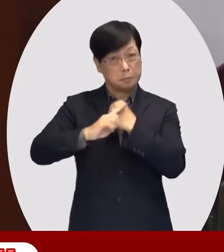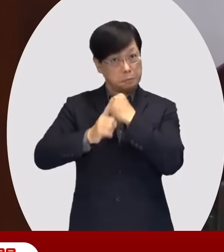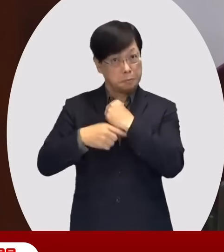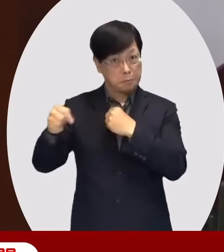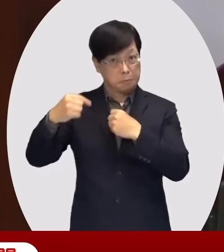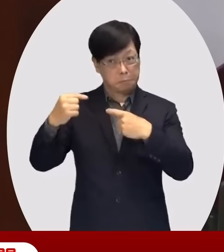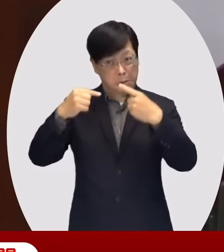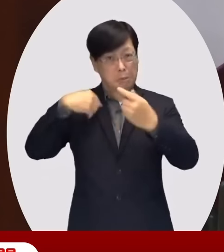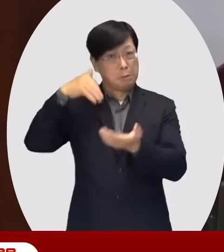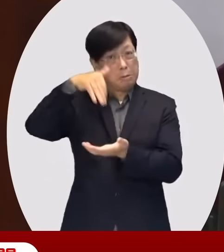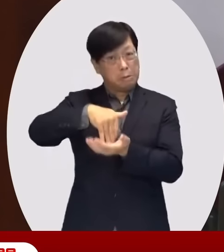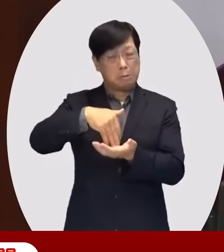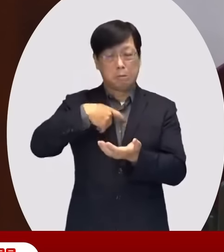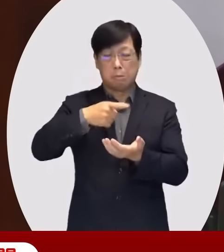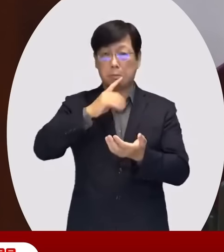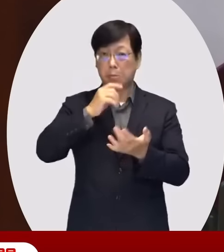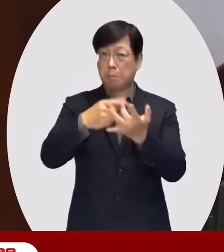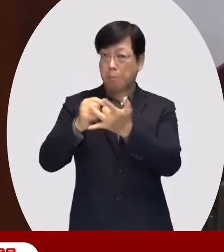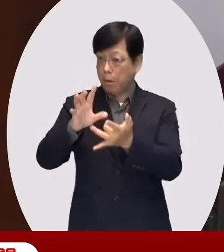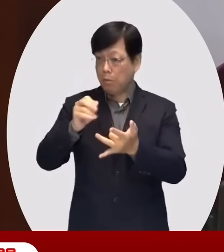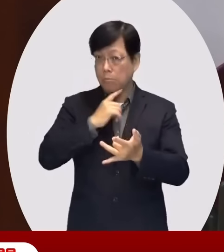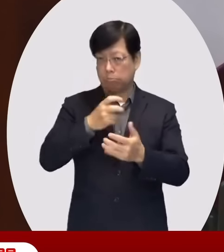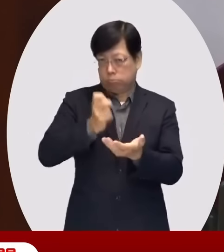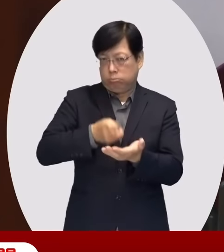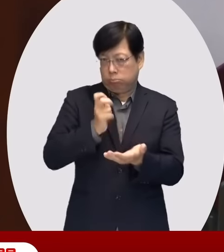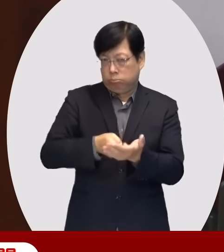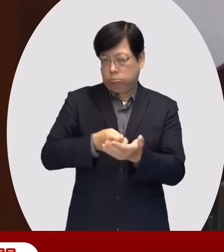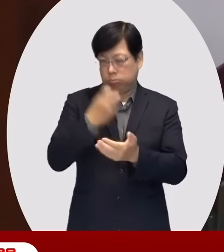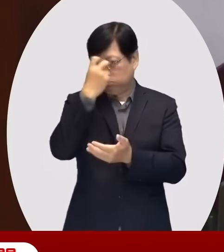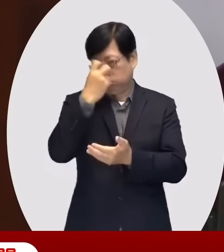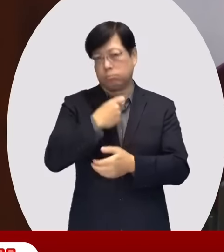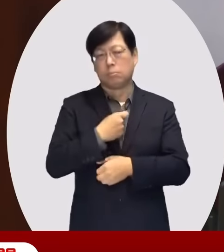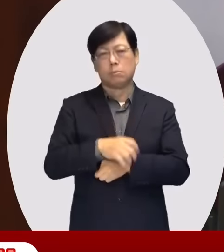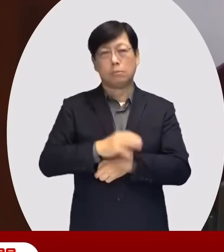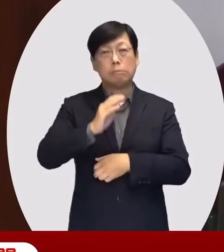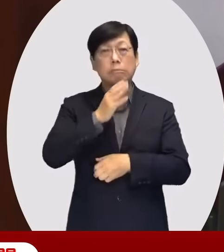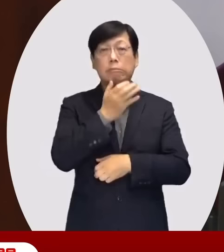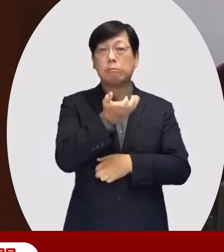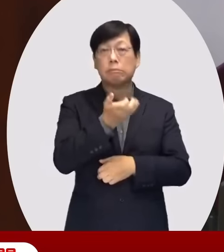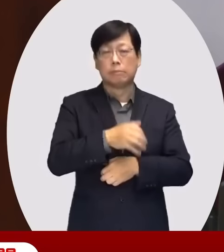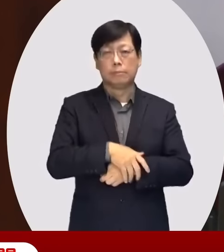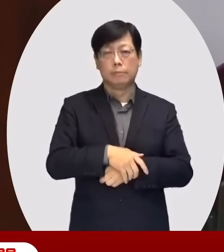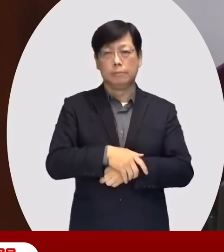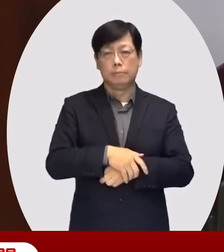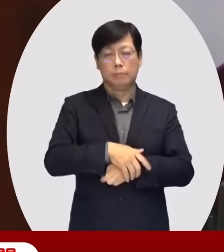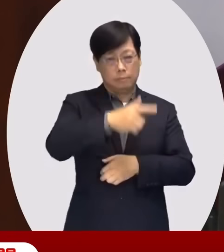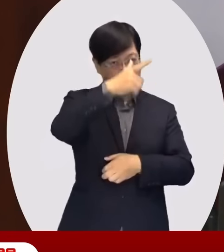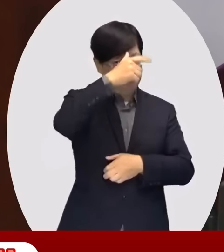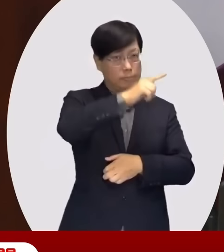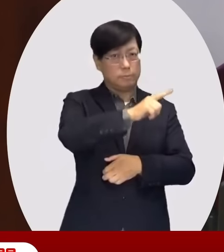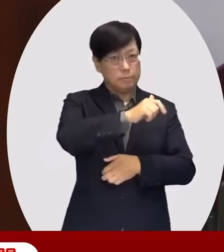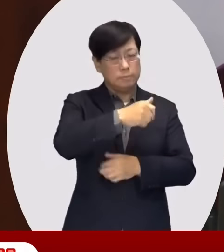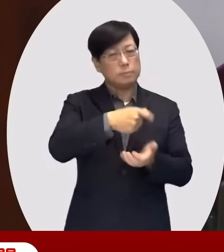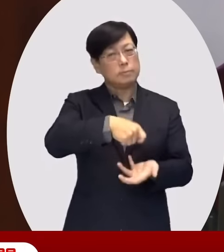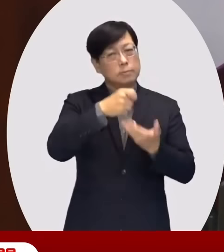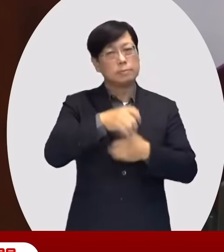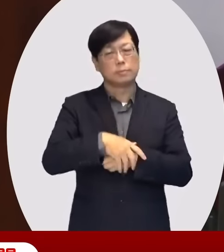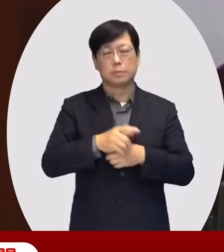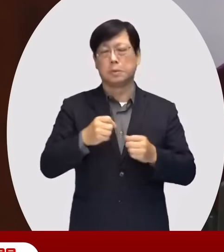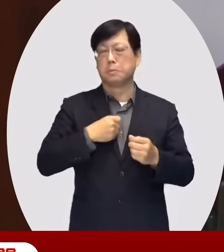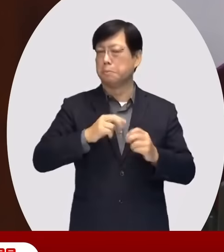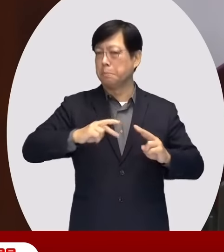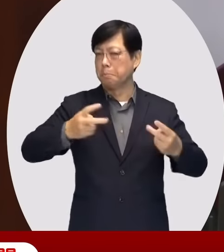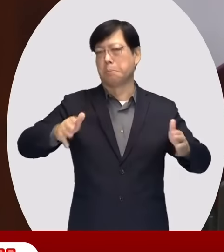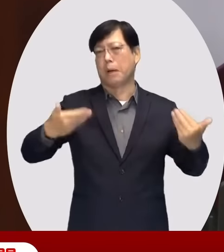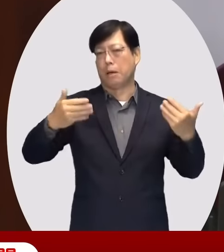法案到底有没有啊立法程序之瑕疵，您认为要采严格标准？可是刚才黄教授啊说